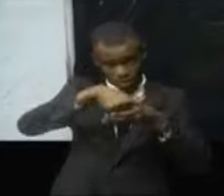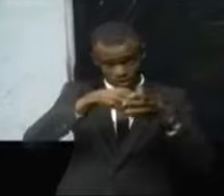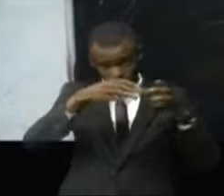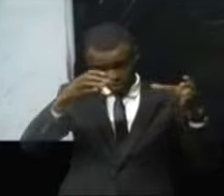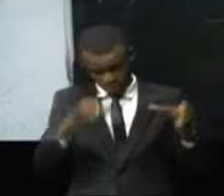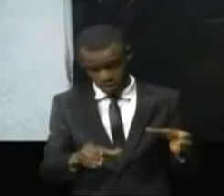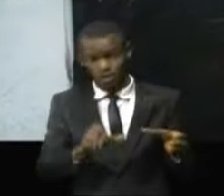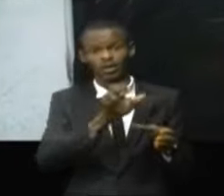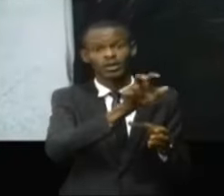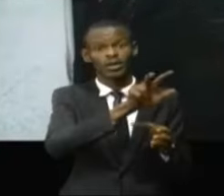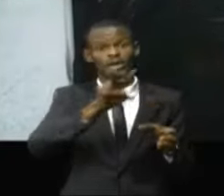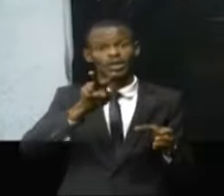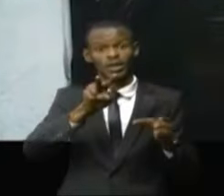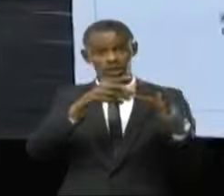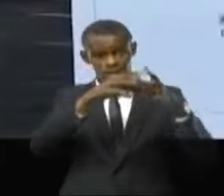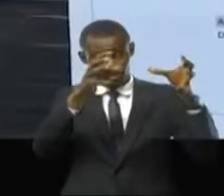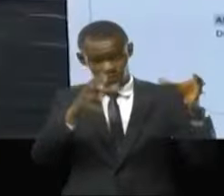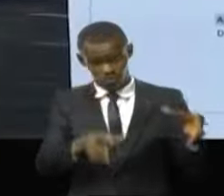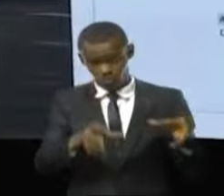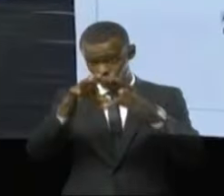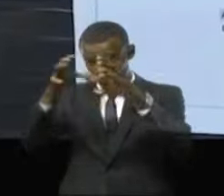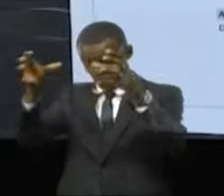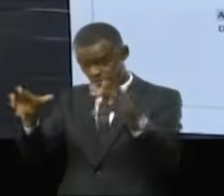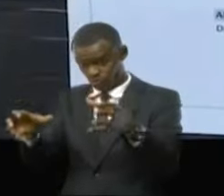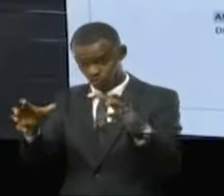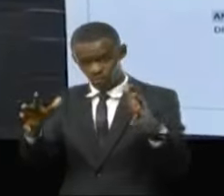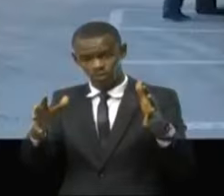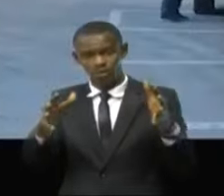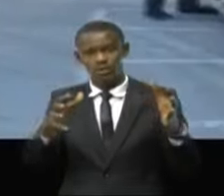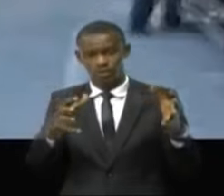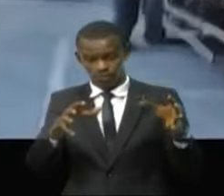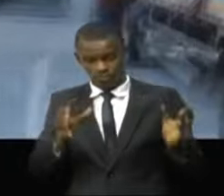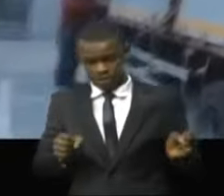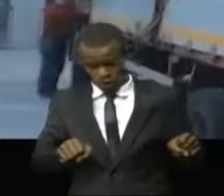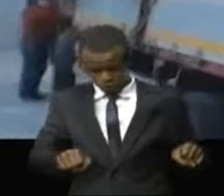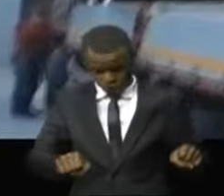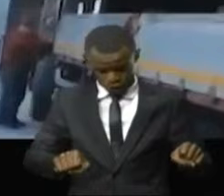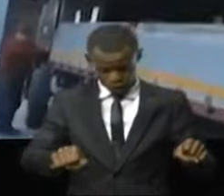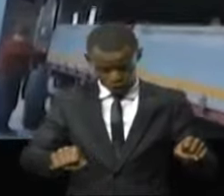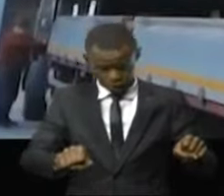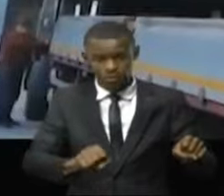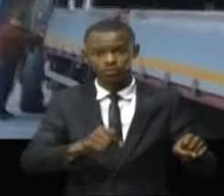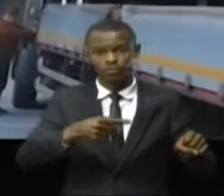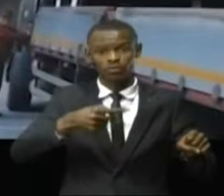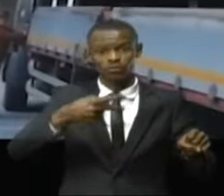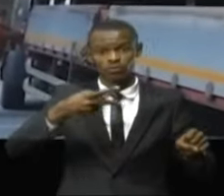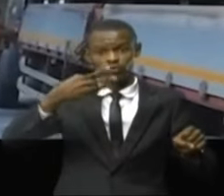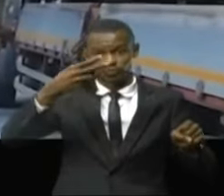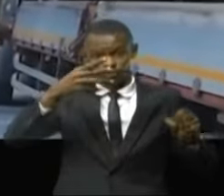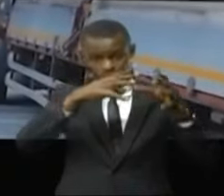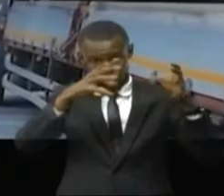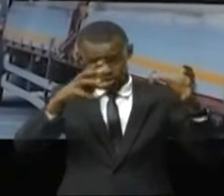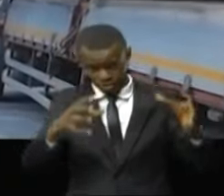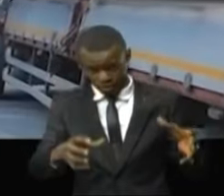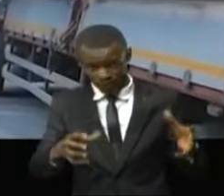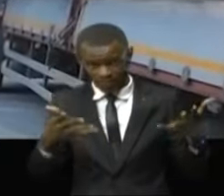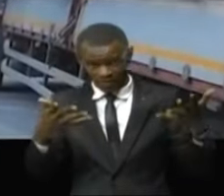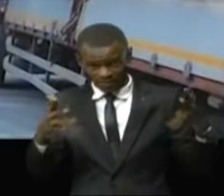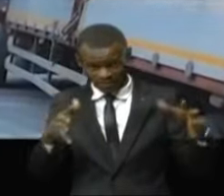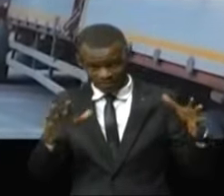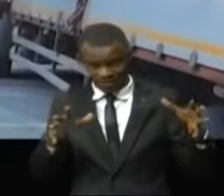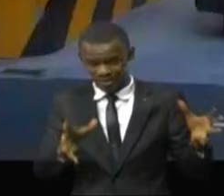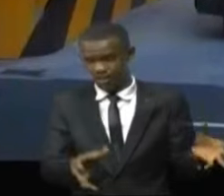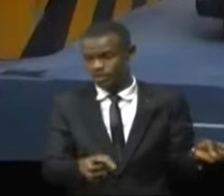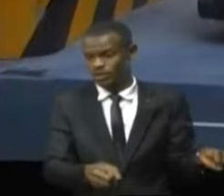Toutefois, une palette peut contenir un ou deux cartons. Ces palettes, une fois filmées, sont directement transférées à une